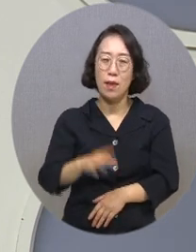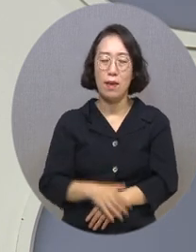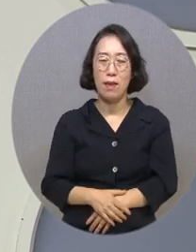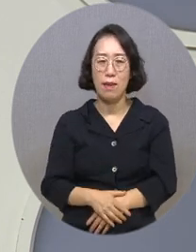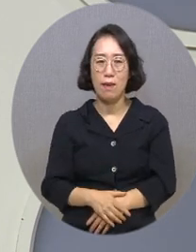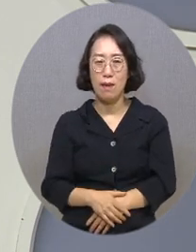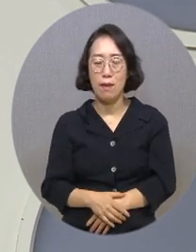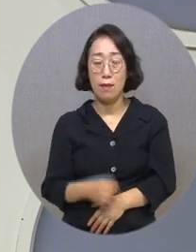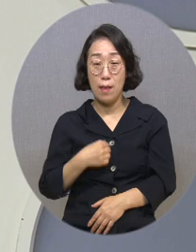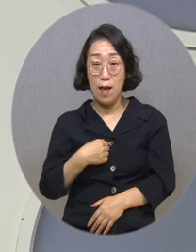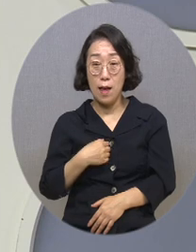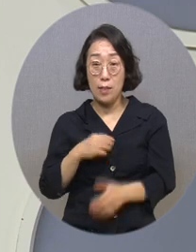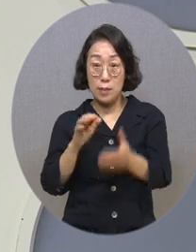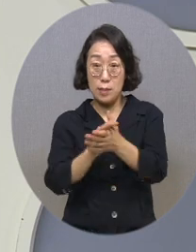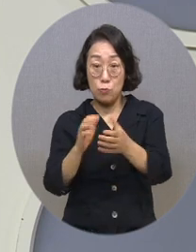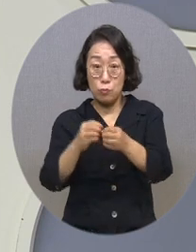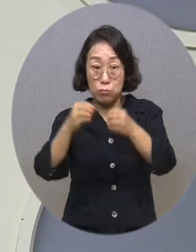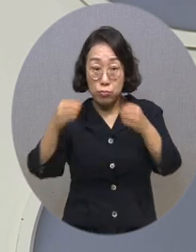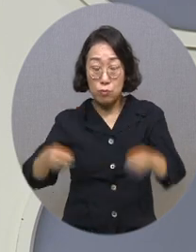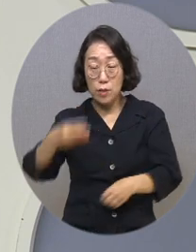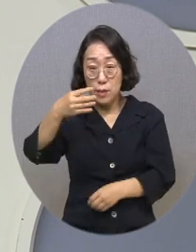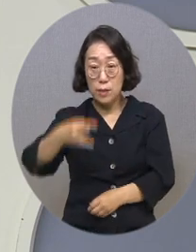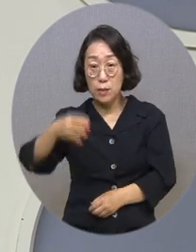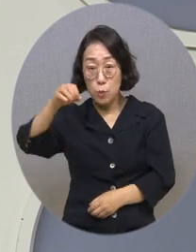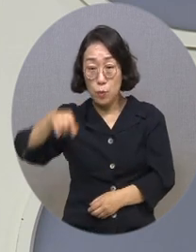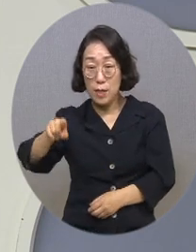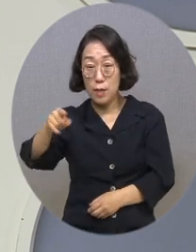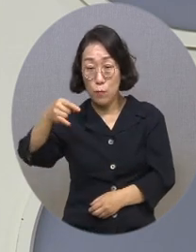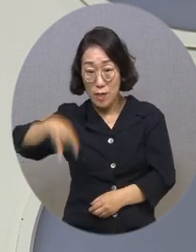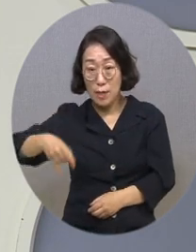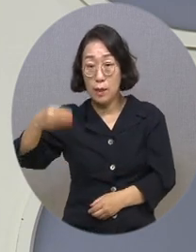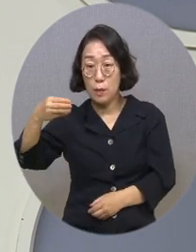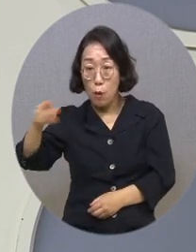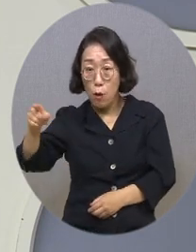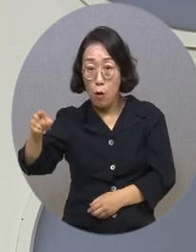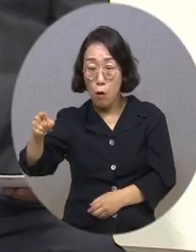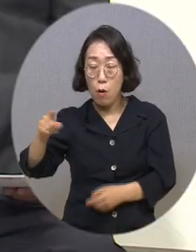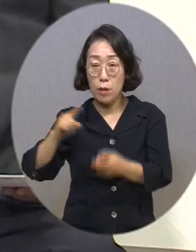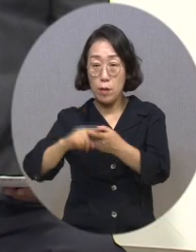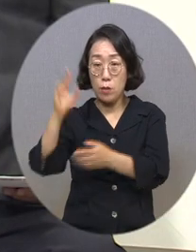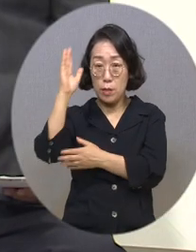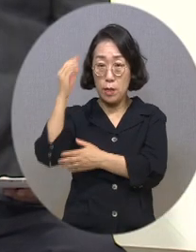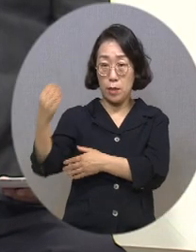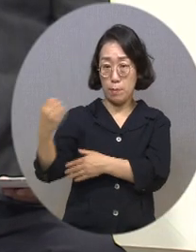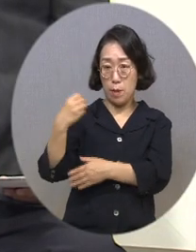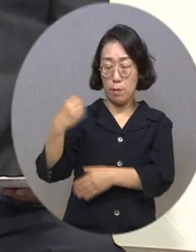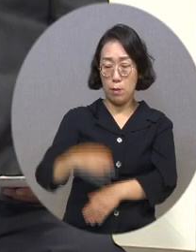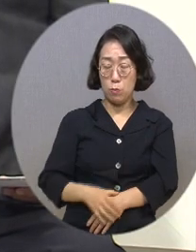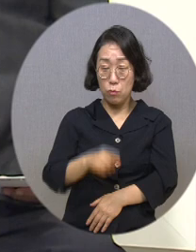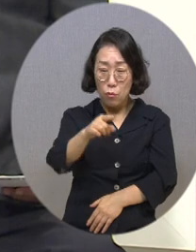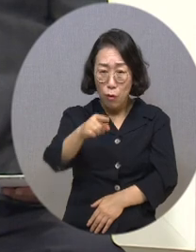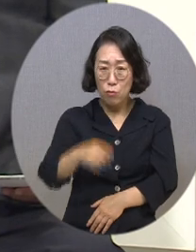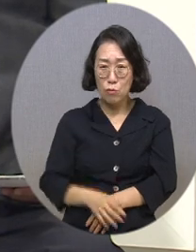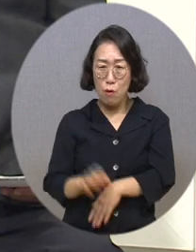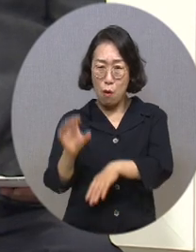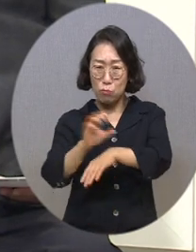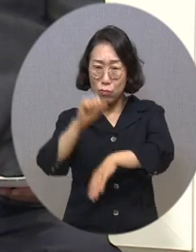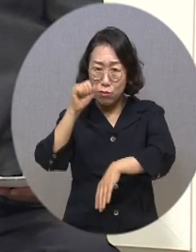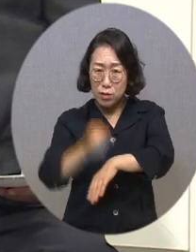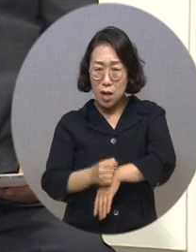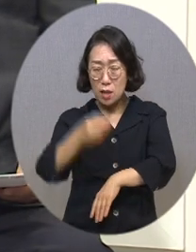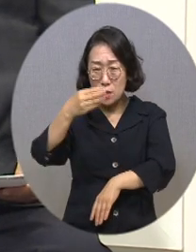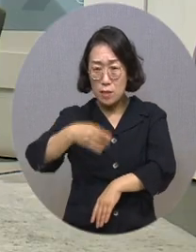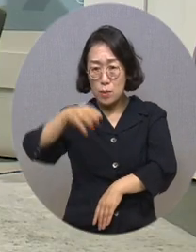동창회에 나갔는데 트위터 얘기를 하더라고. 근데 그때 처음 들었어요. 그래서 야 트위터가 뭐냐 그랬더니 너는 컴퓨터 좀 한다는 놈이